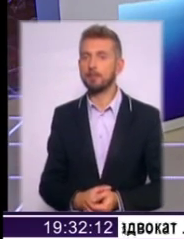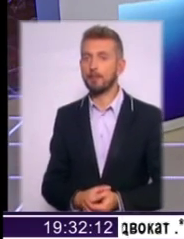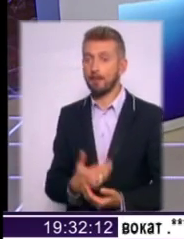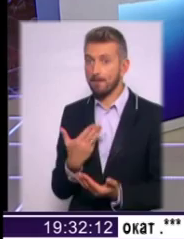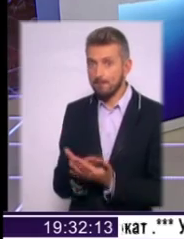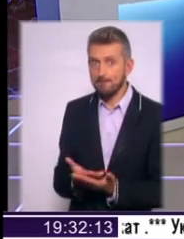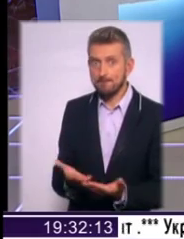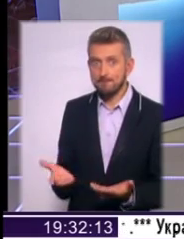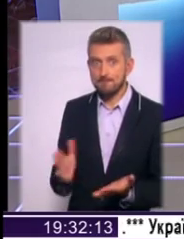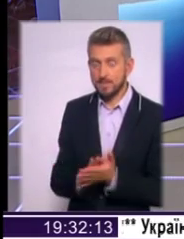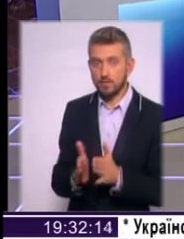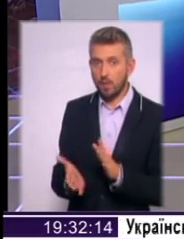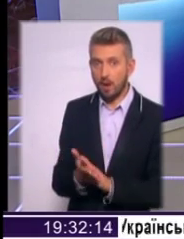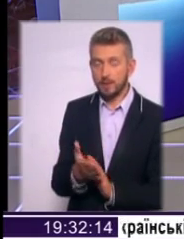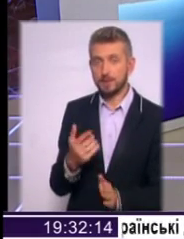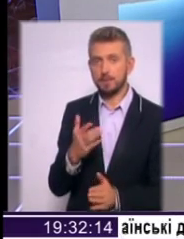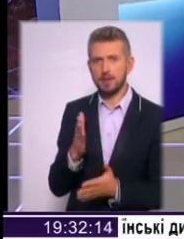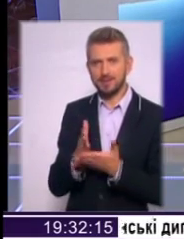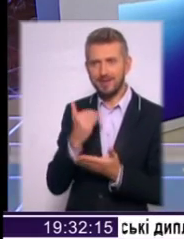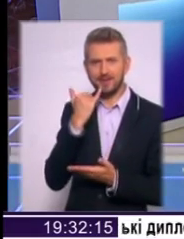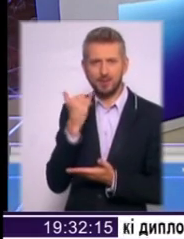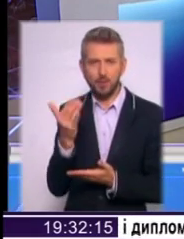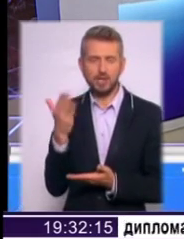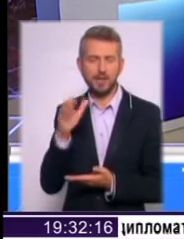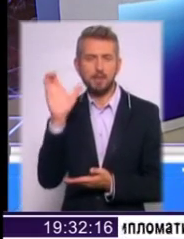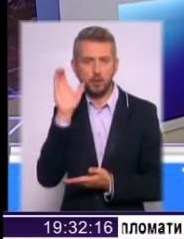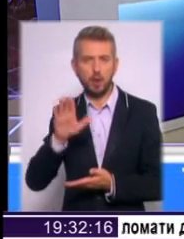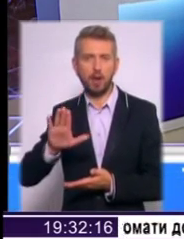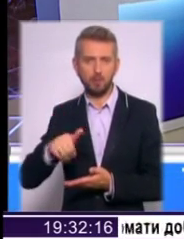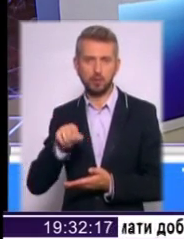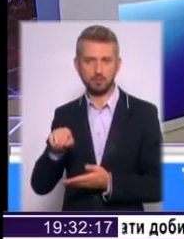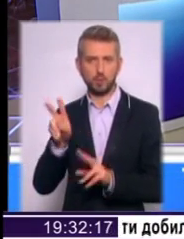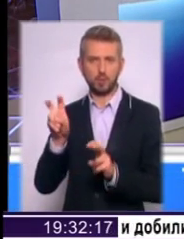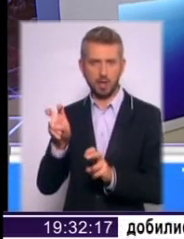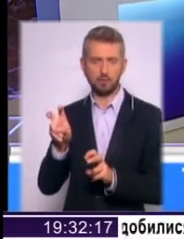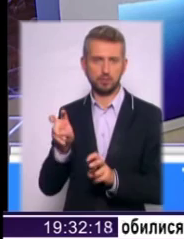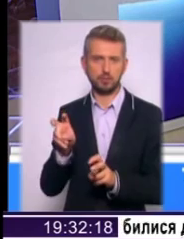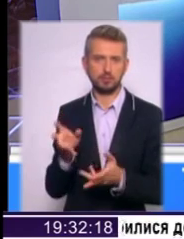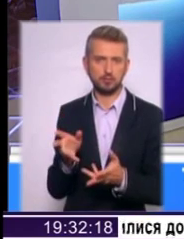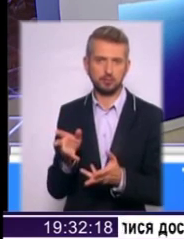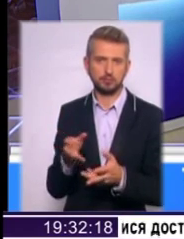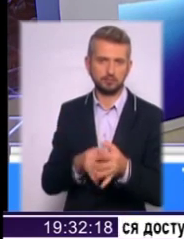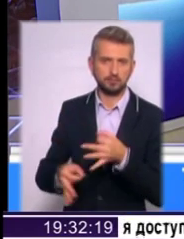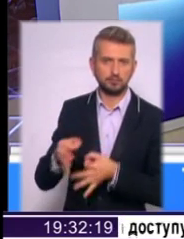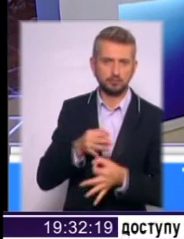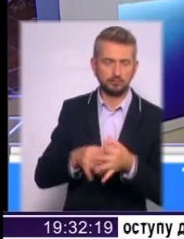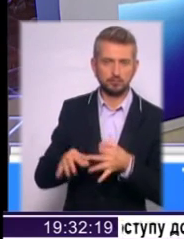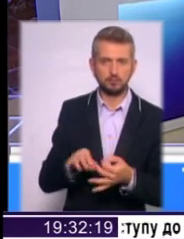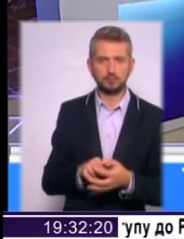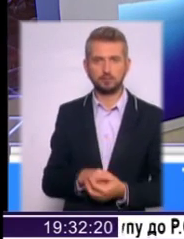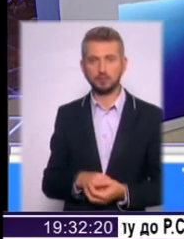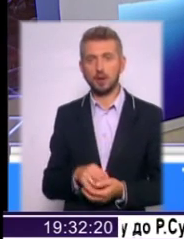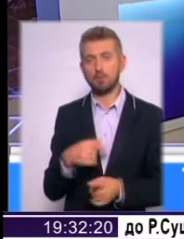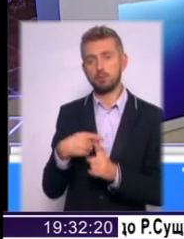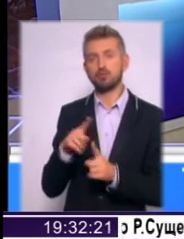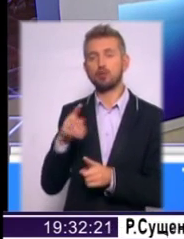Отака ситуація, пане Юрію, в нас підказують вже глядач. З'явився, давайте послухаємо, а далі на цю тему і на відреагуємо на те, що скаже наш